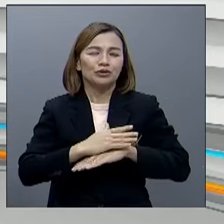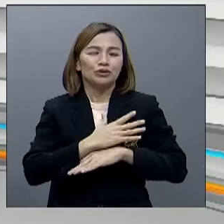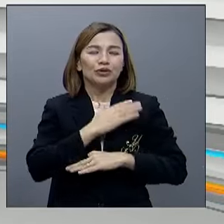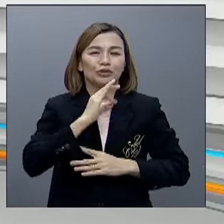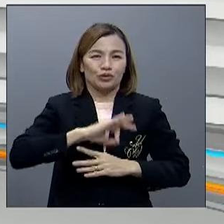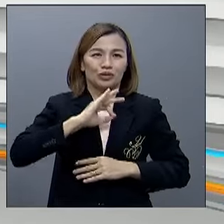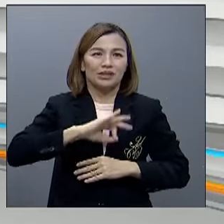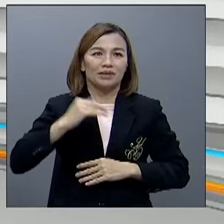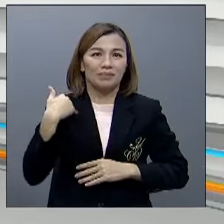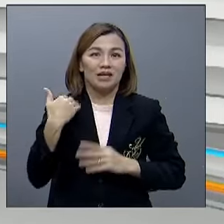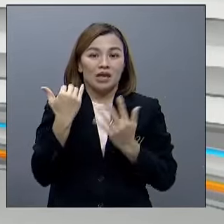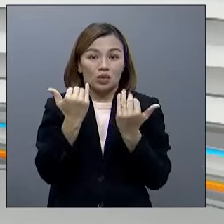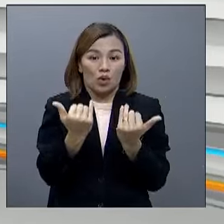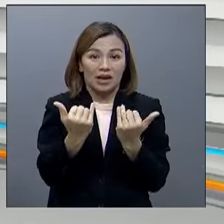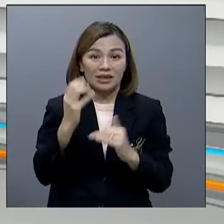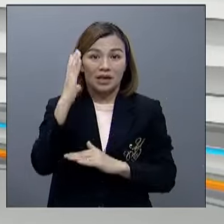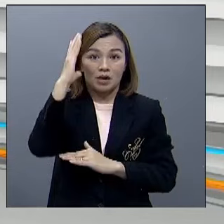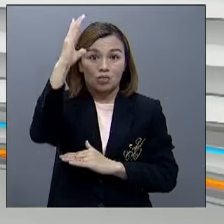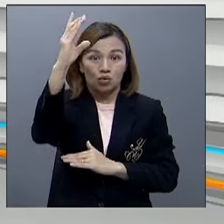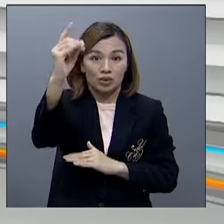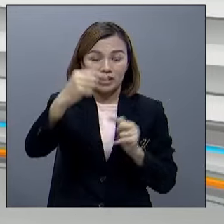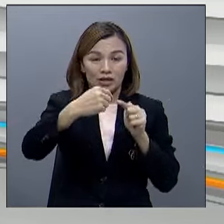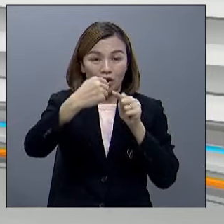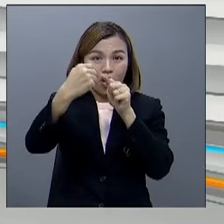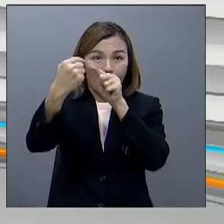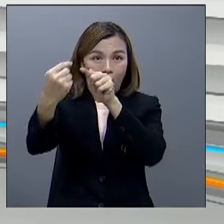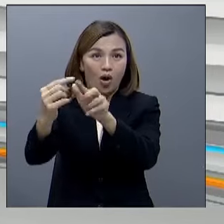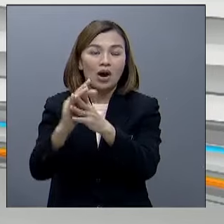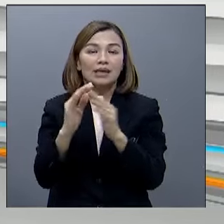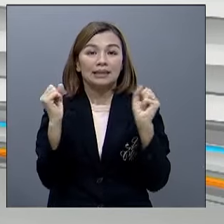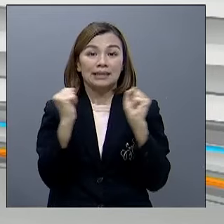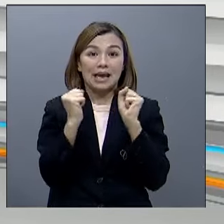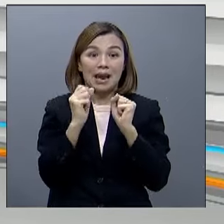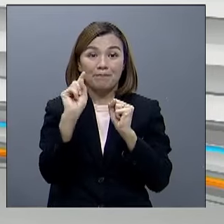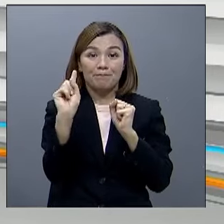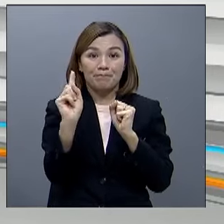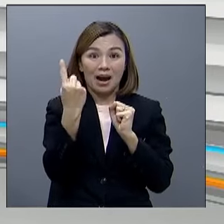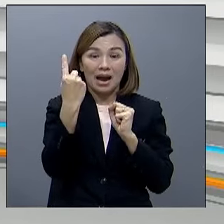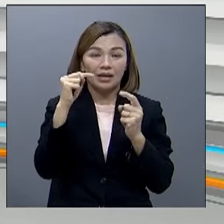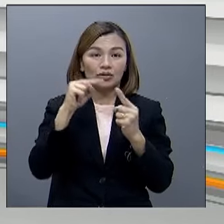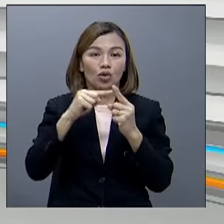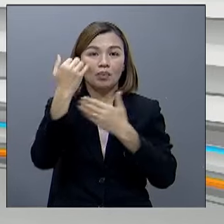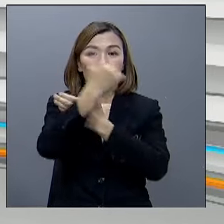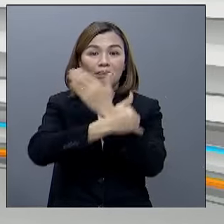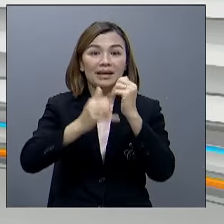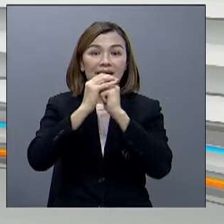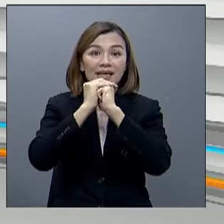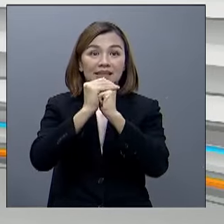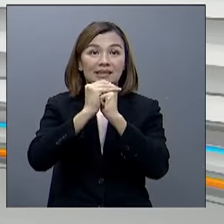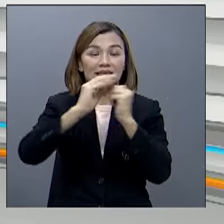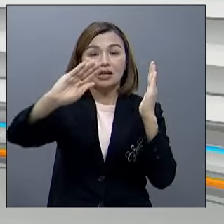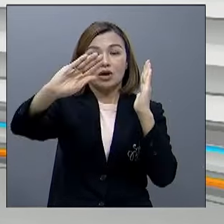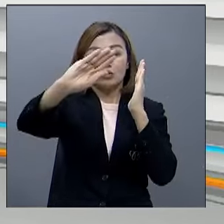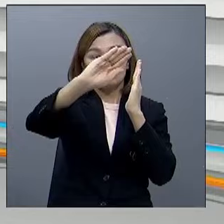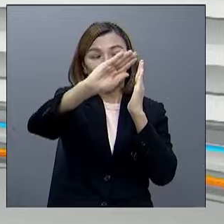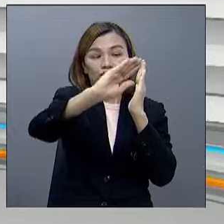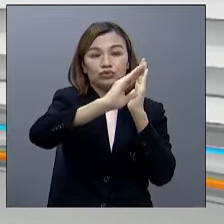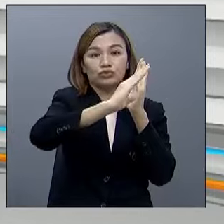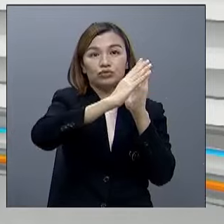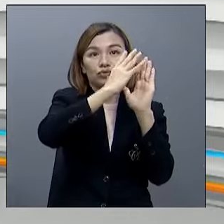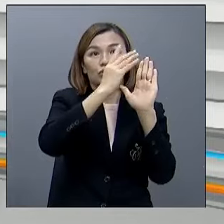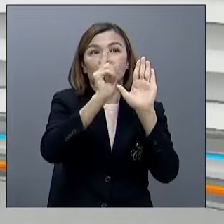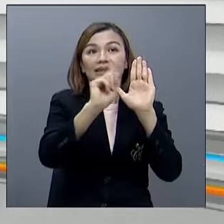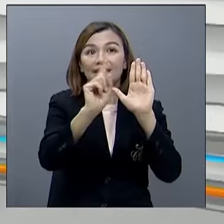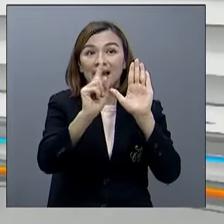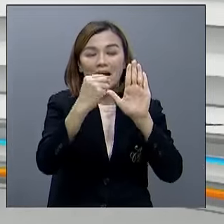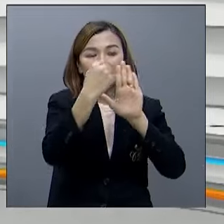จนถึงวันพรุ่งนี้นะคะมวลอากาศเย็นอีกระลอกหนึ่งนะคะจากประเทศจีนจะแผ่เสริมลงมาปกคลุมพื้นที่ทางด้านของ